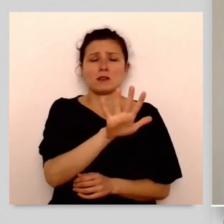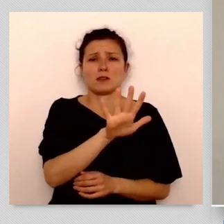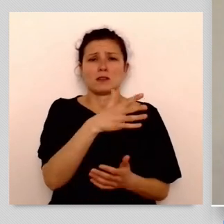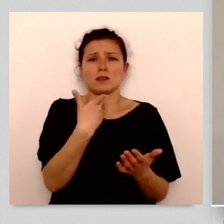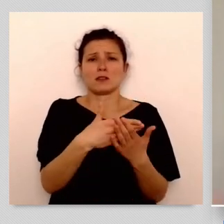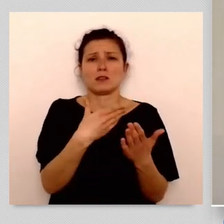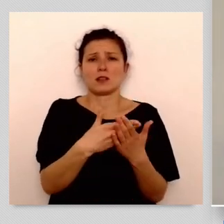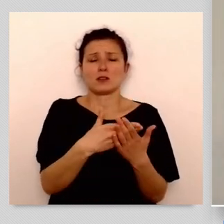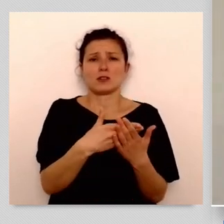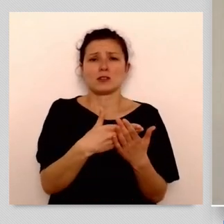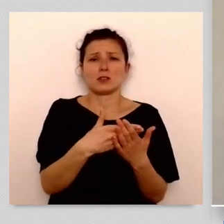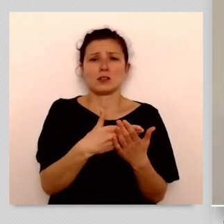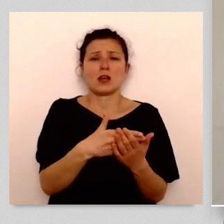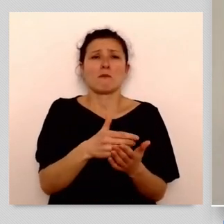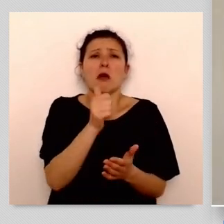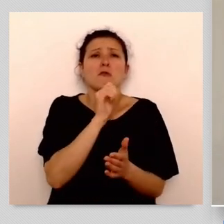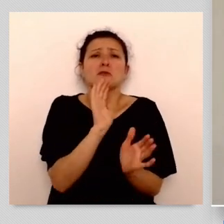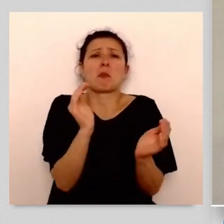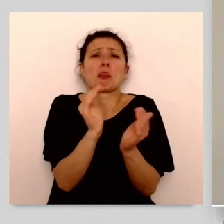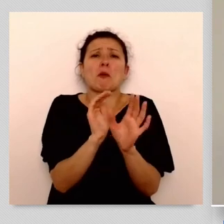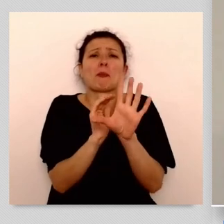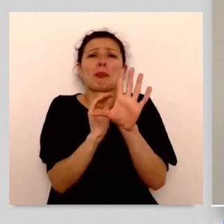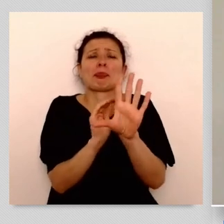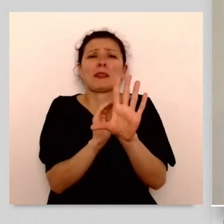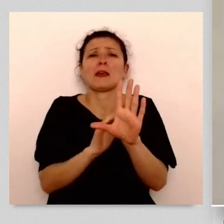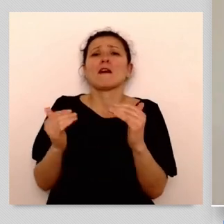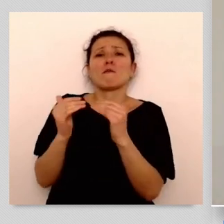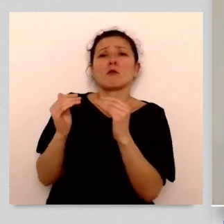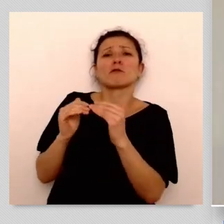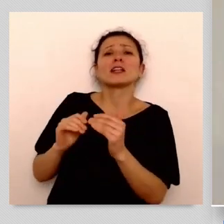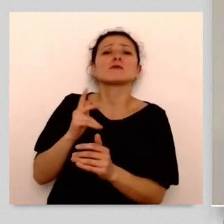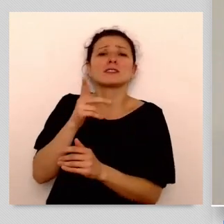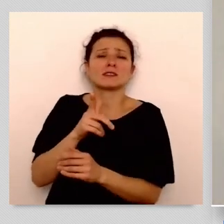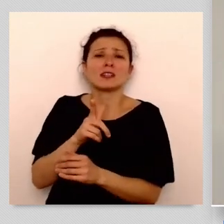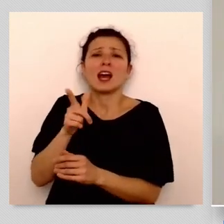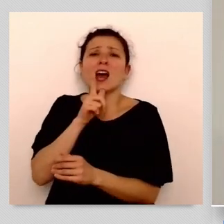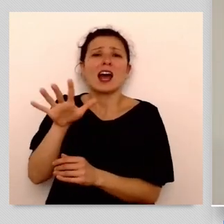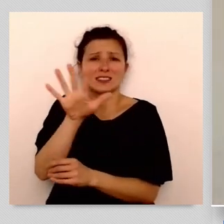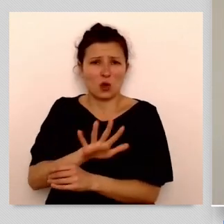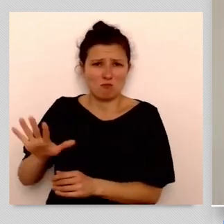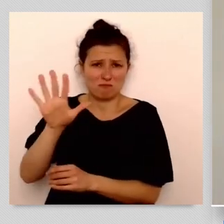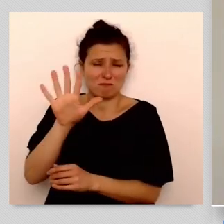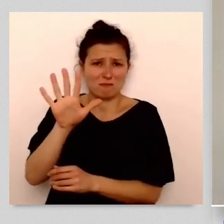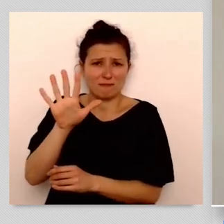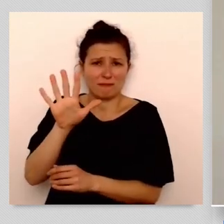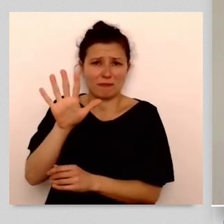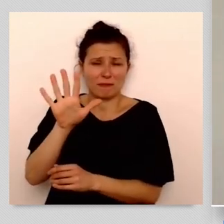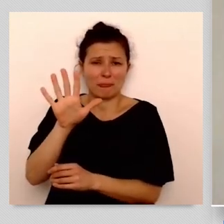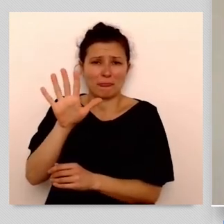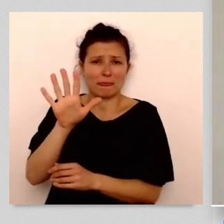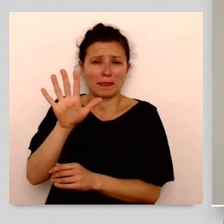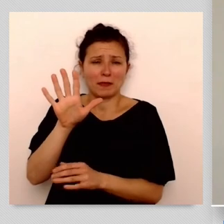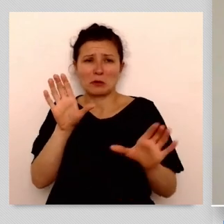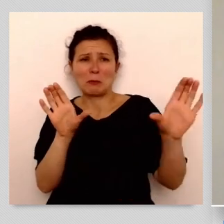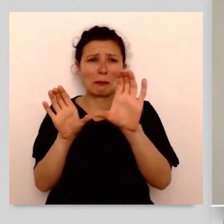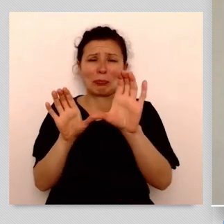niż subkontynent indyjski, przylądek do wielkiego